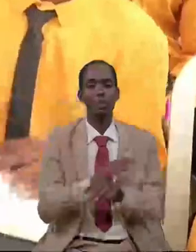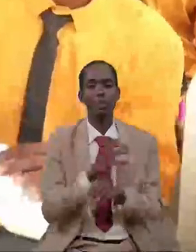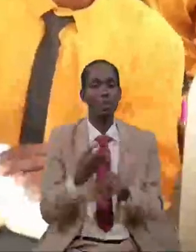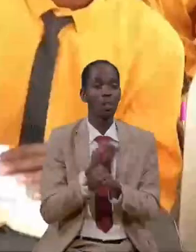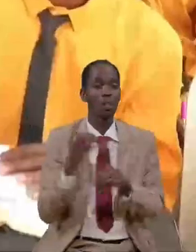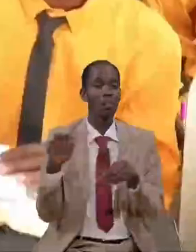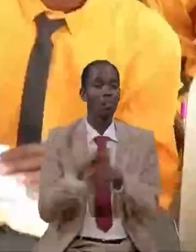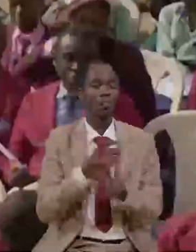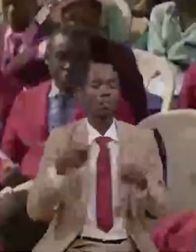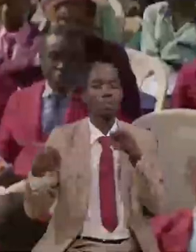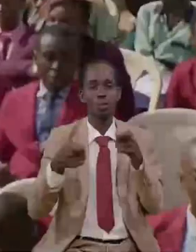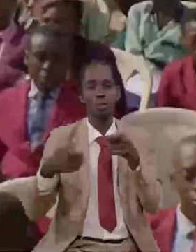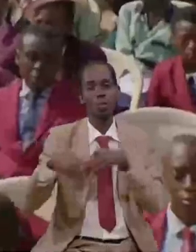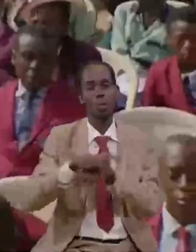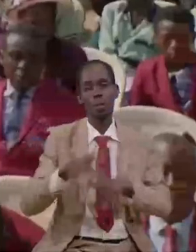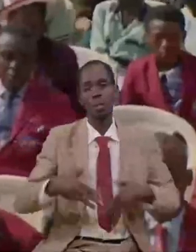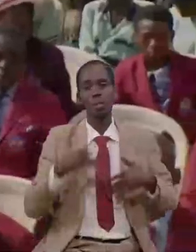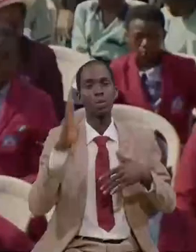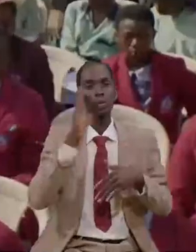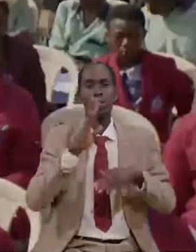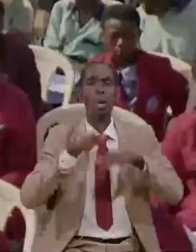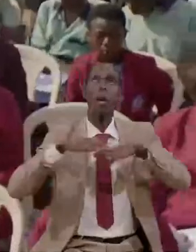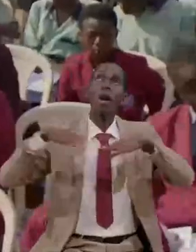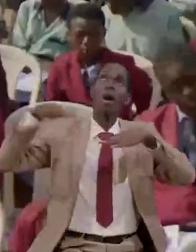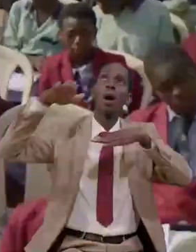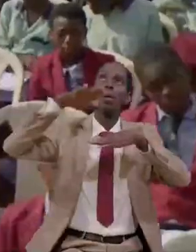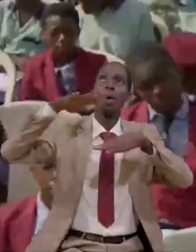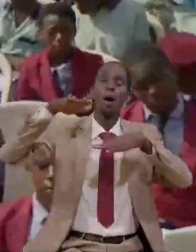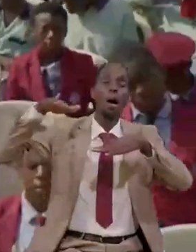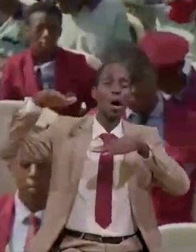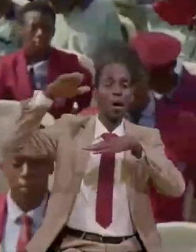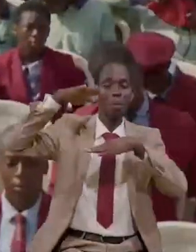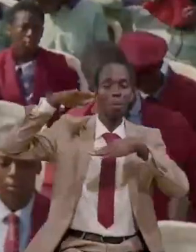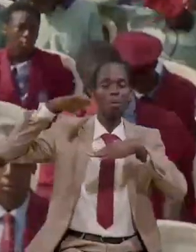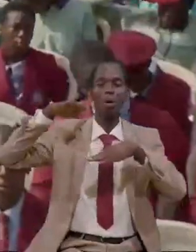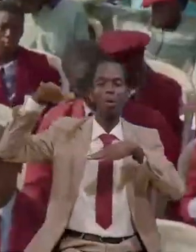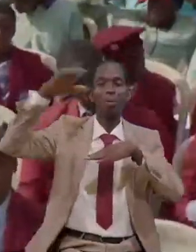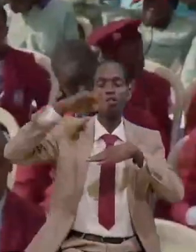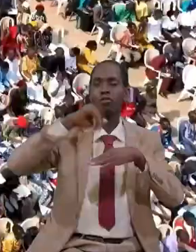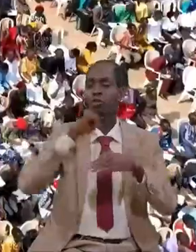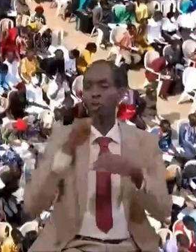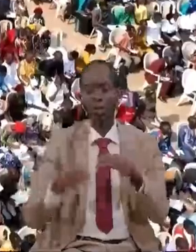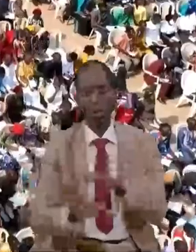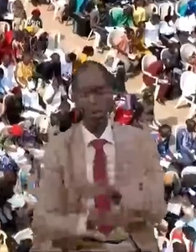au-dessus, en haut, pas en bas.